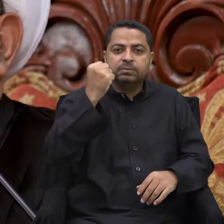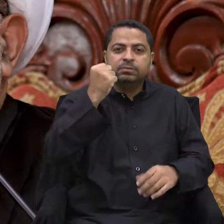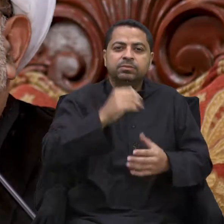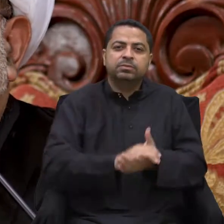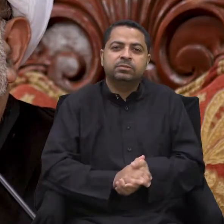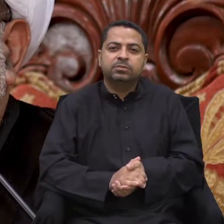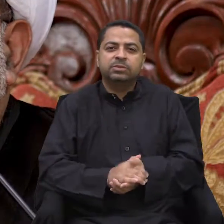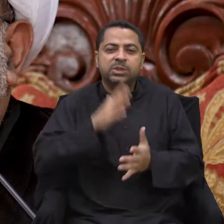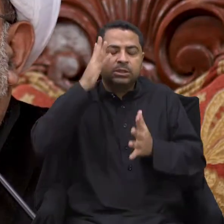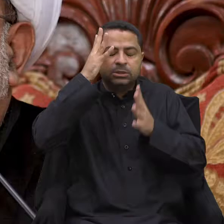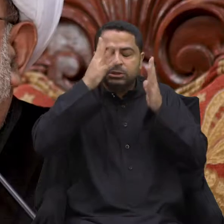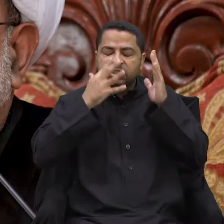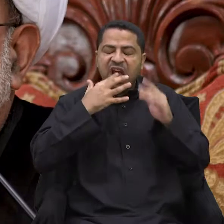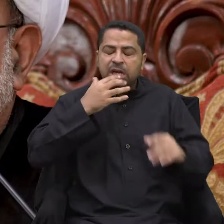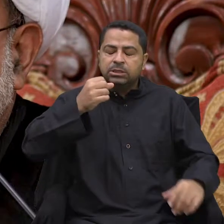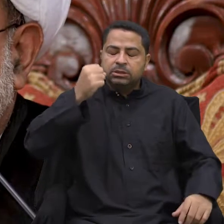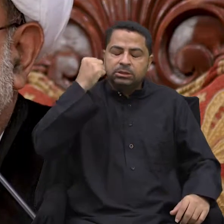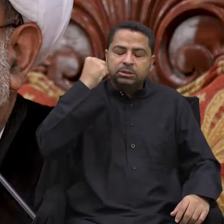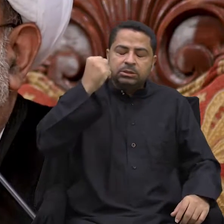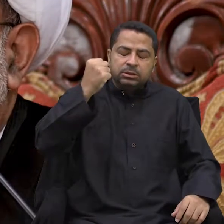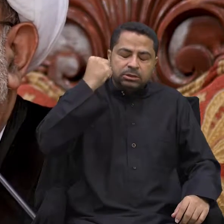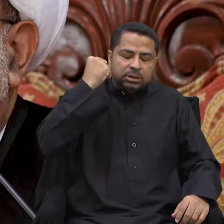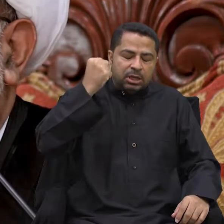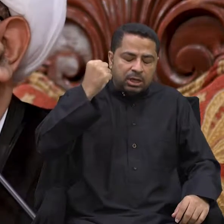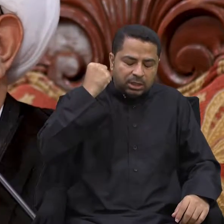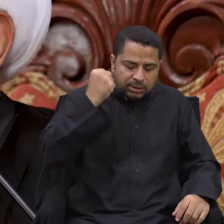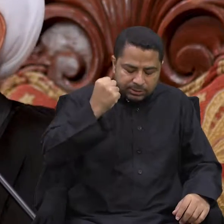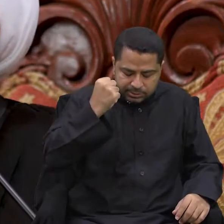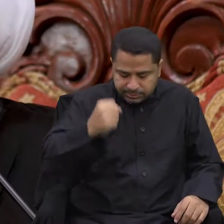ما أعظمها وأعظم رزيتها،